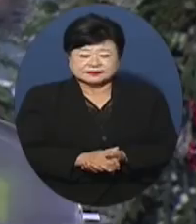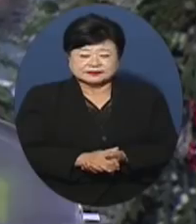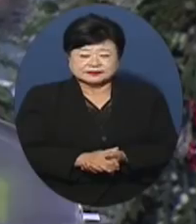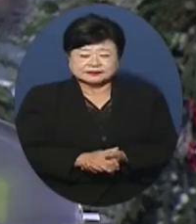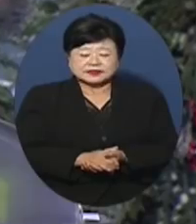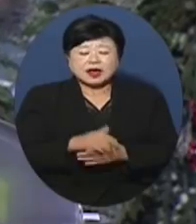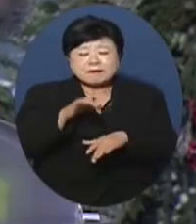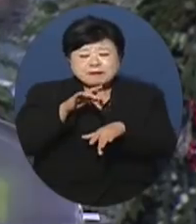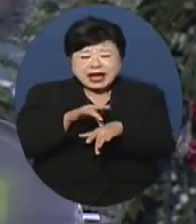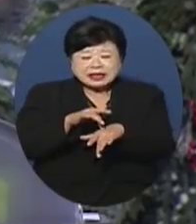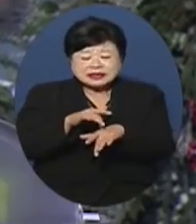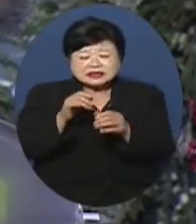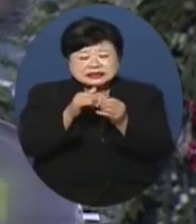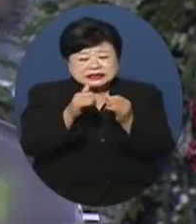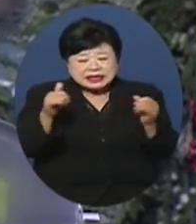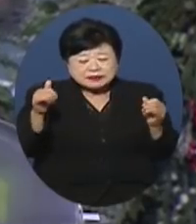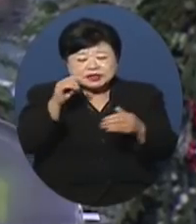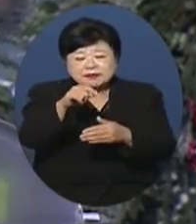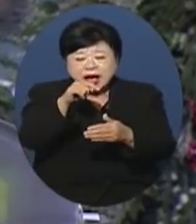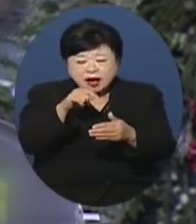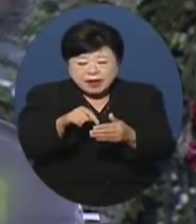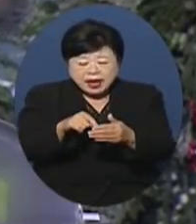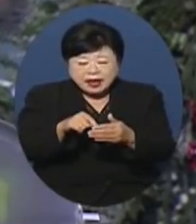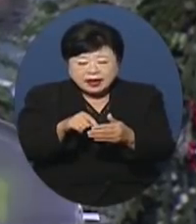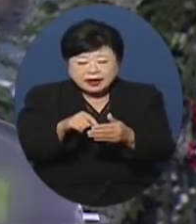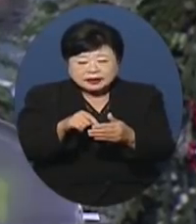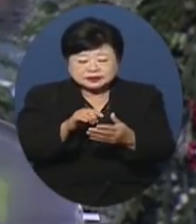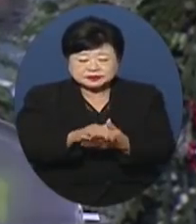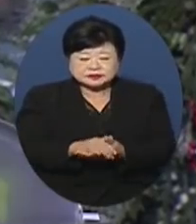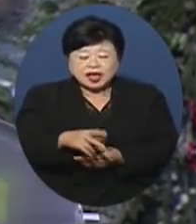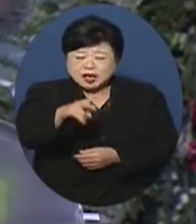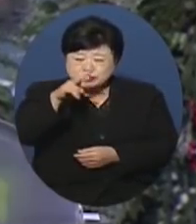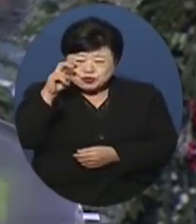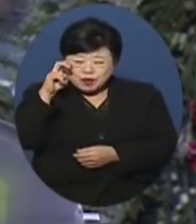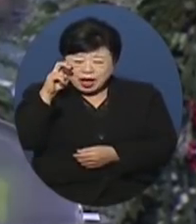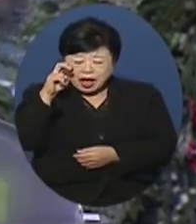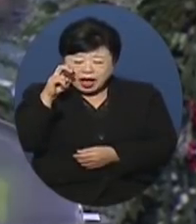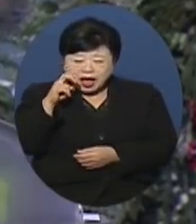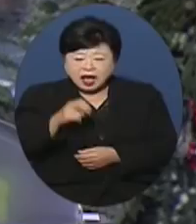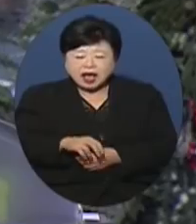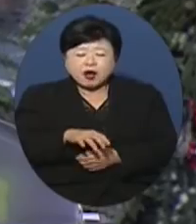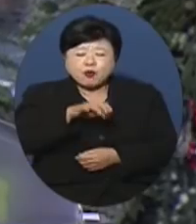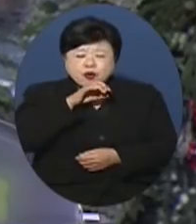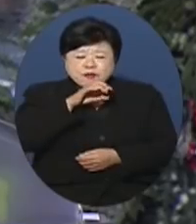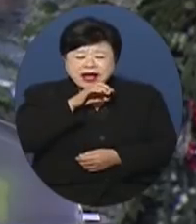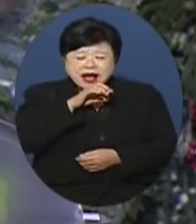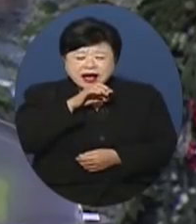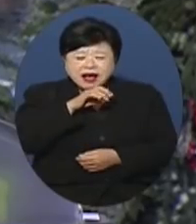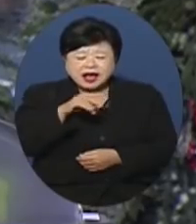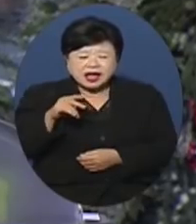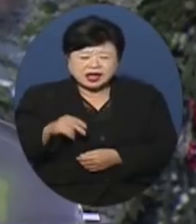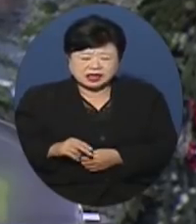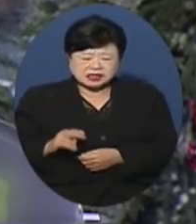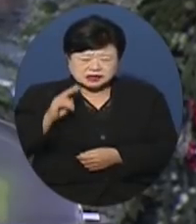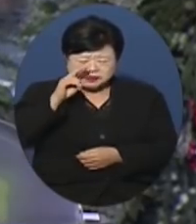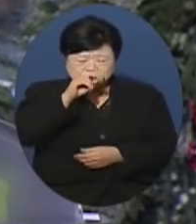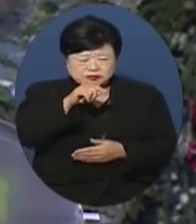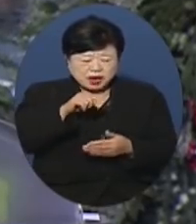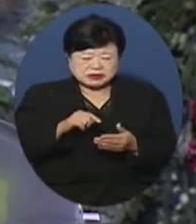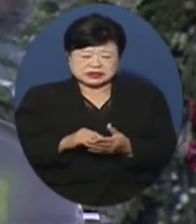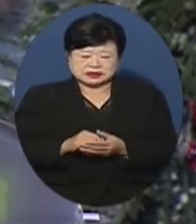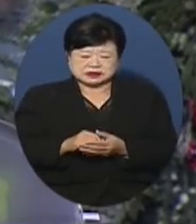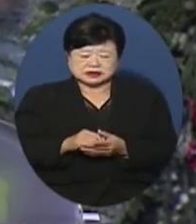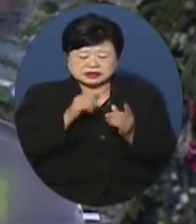이처럼 마귀는 사람들의 마음에 미움과 원망과 증오심을 넣어서 그